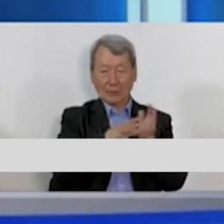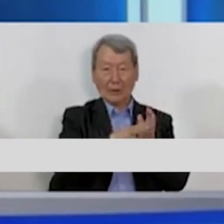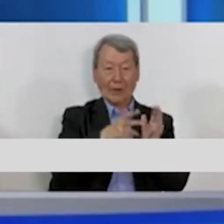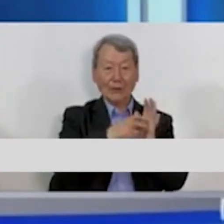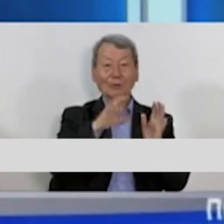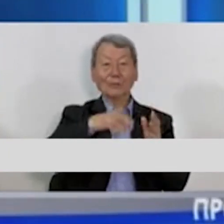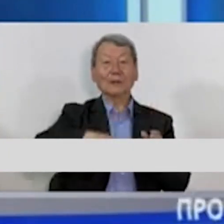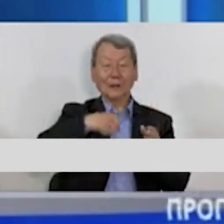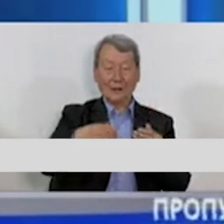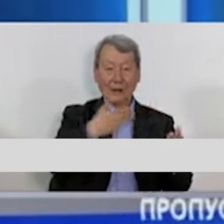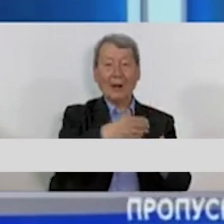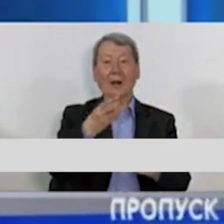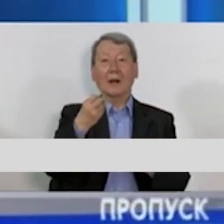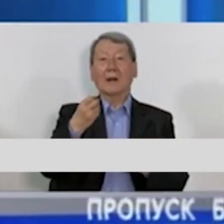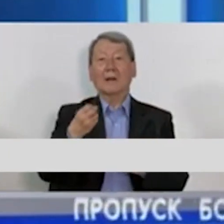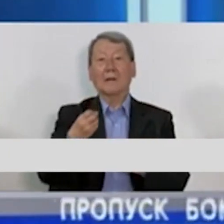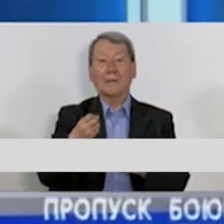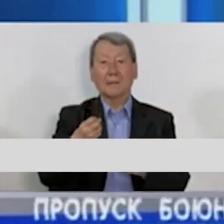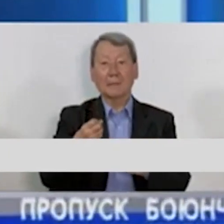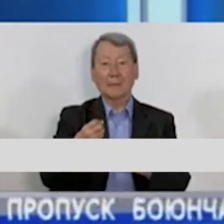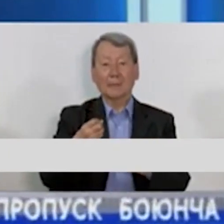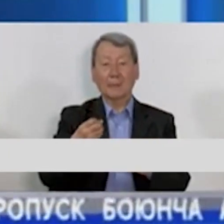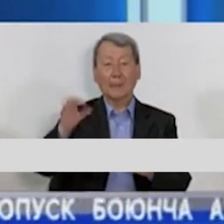Бул жөлөк пулду